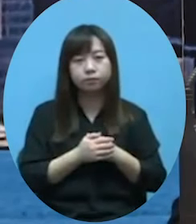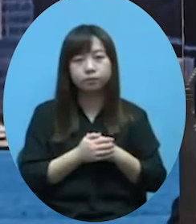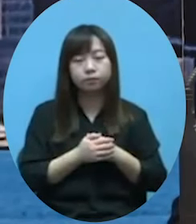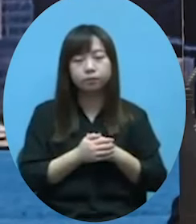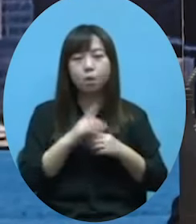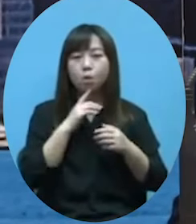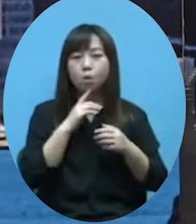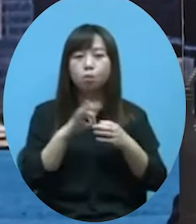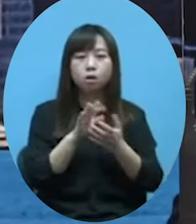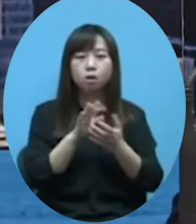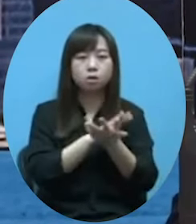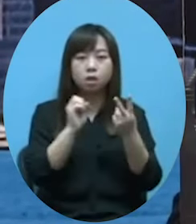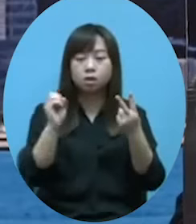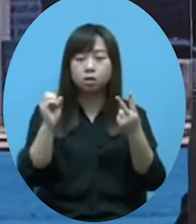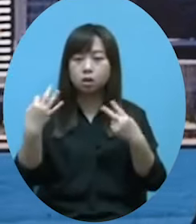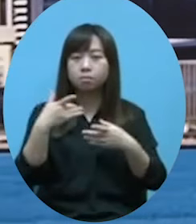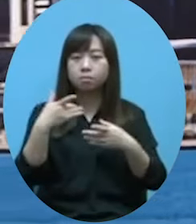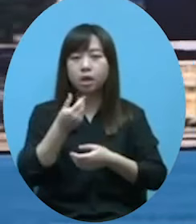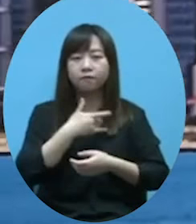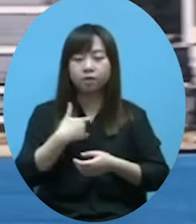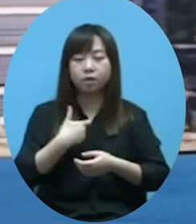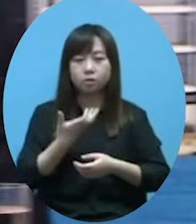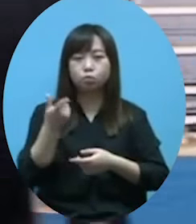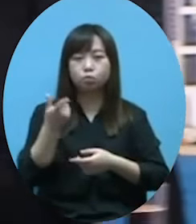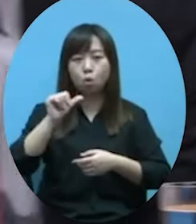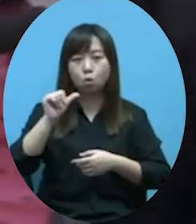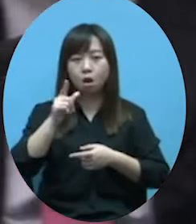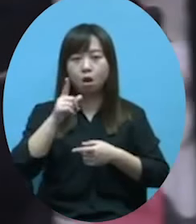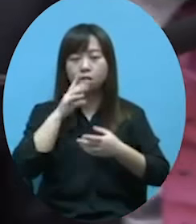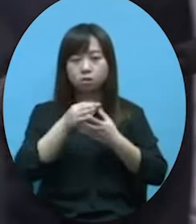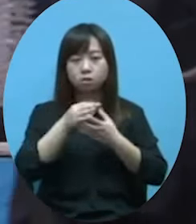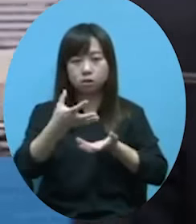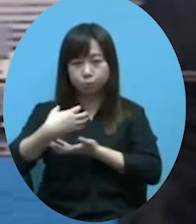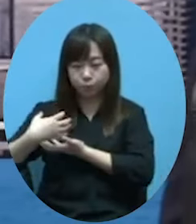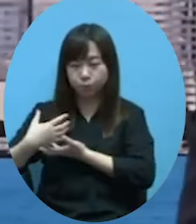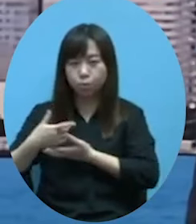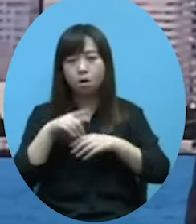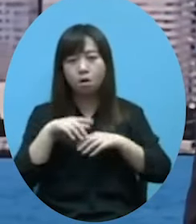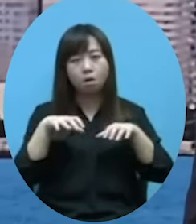關於2003年沙士淘大花園的時候接收的狗隻